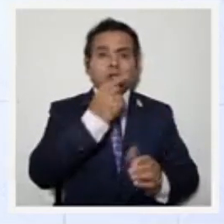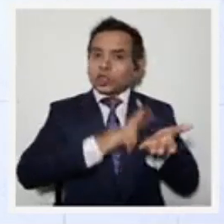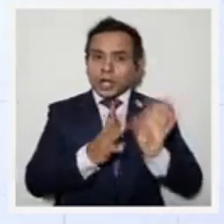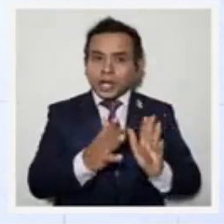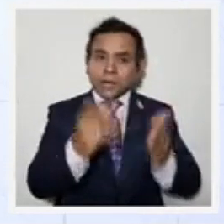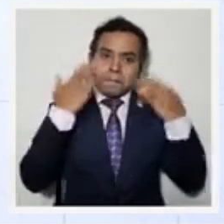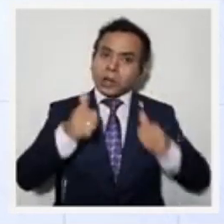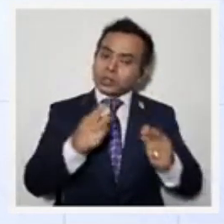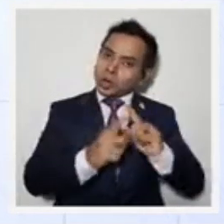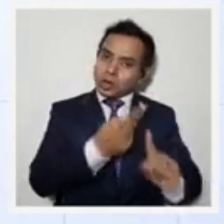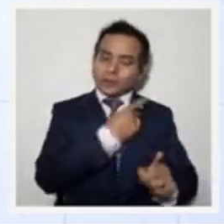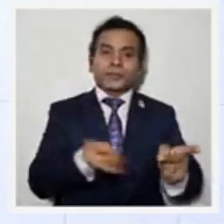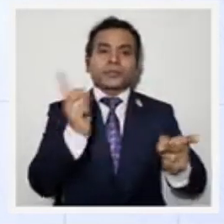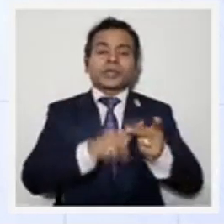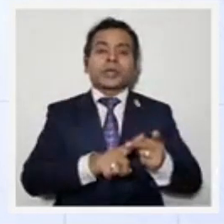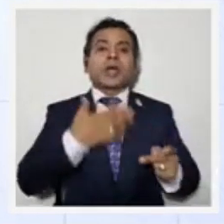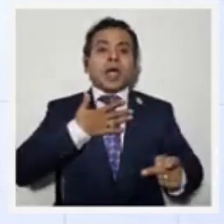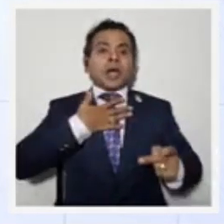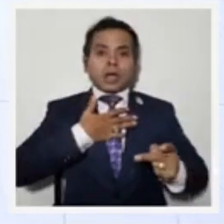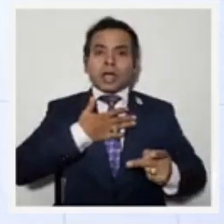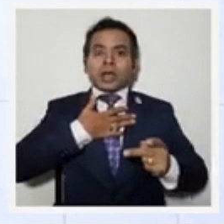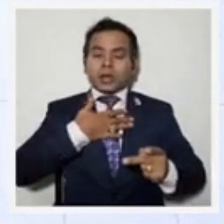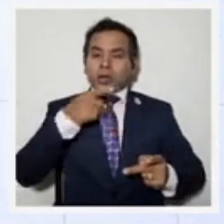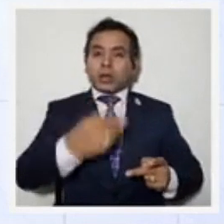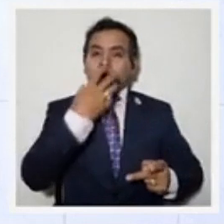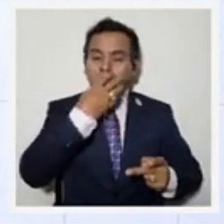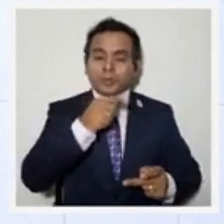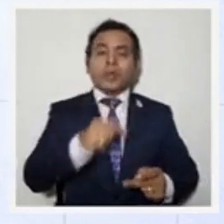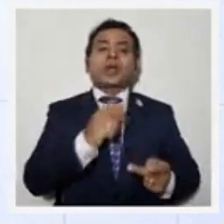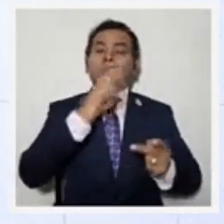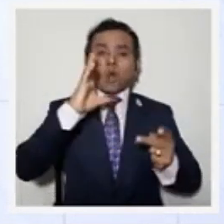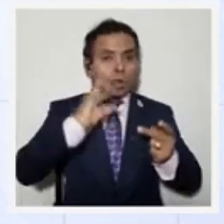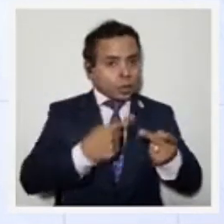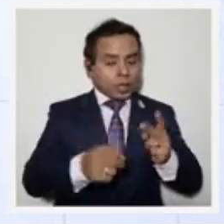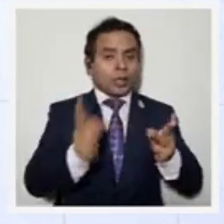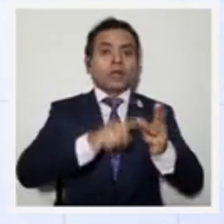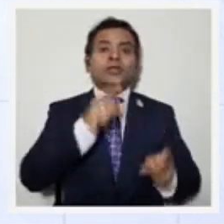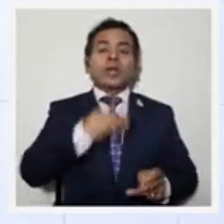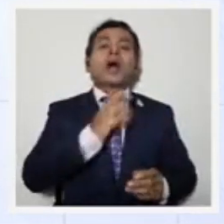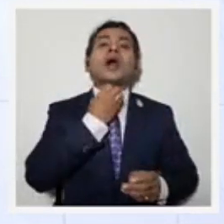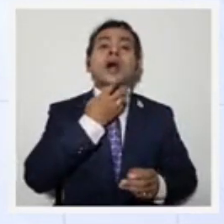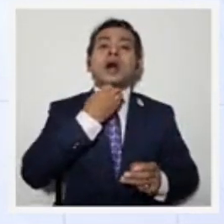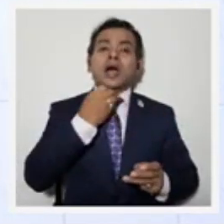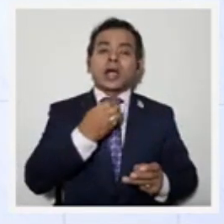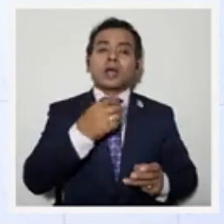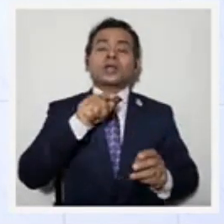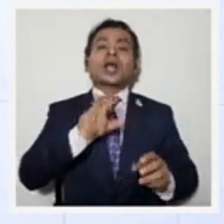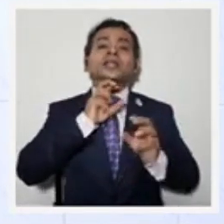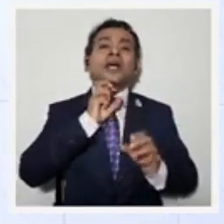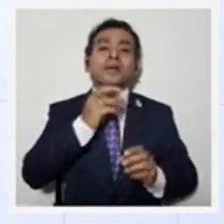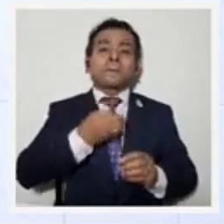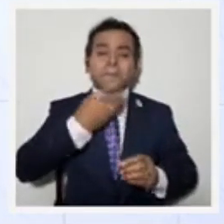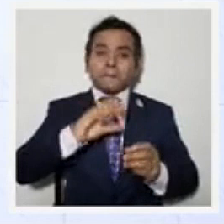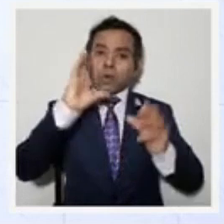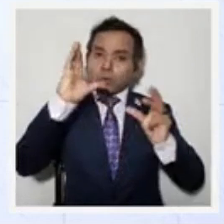ওষুধ, যেমন প্যারাসিটামল সেবন ব্যতিরিকে জ্বর সেরে গেলে, শ্বাসযন্ত্রের সংক্রমণ বা